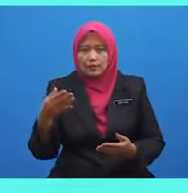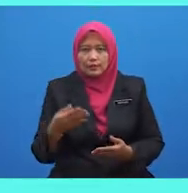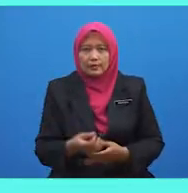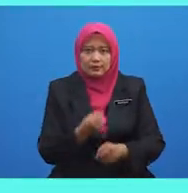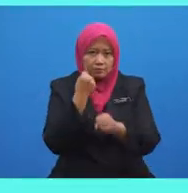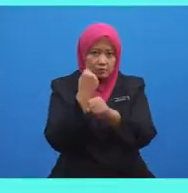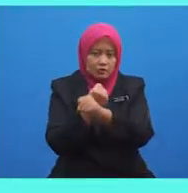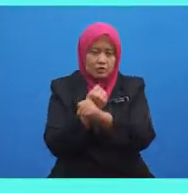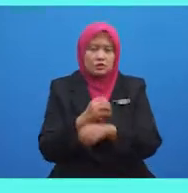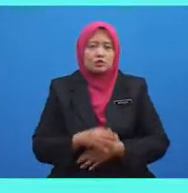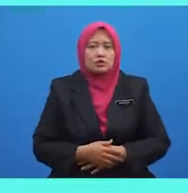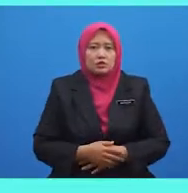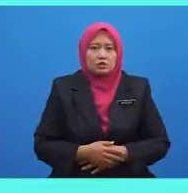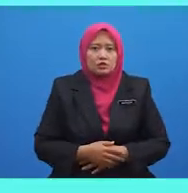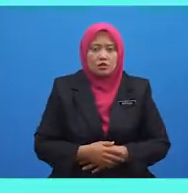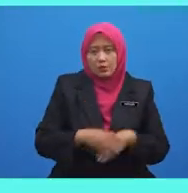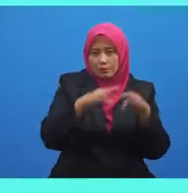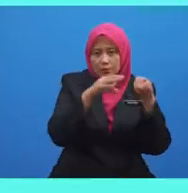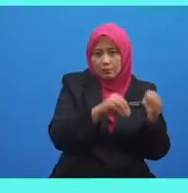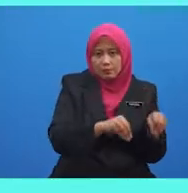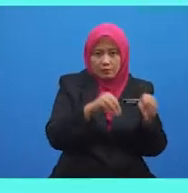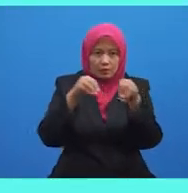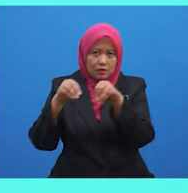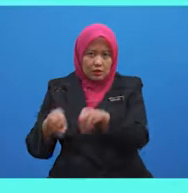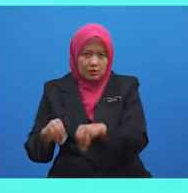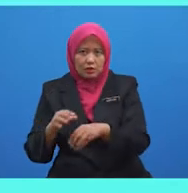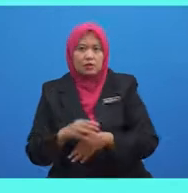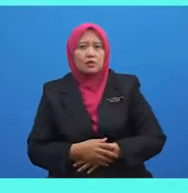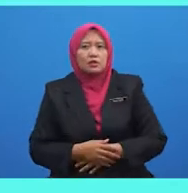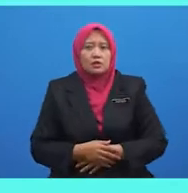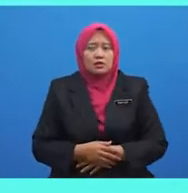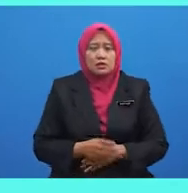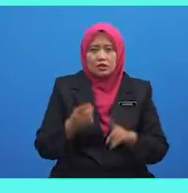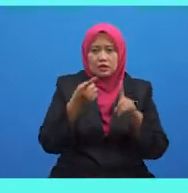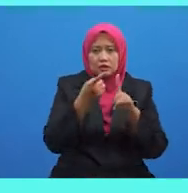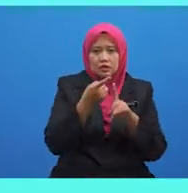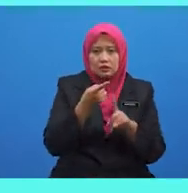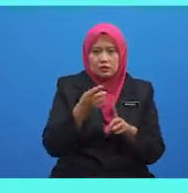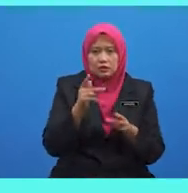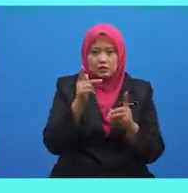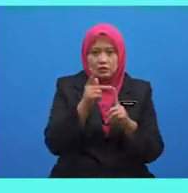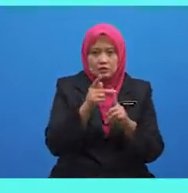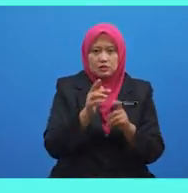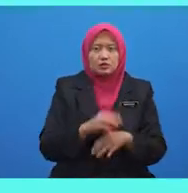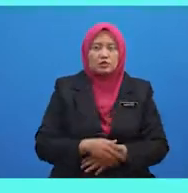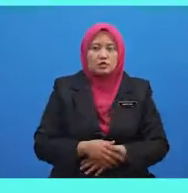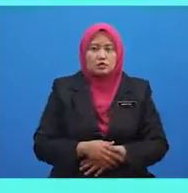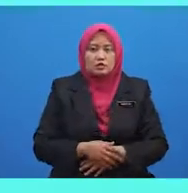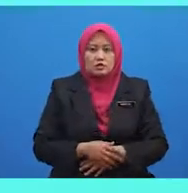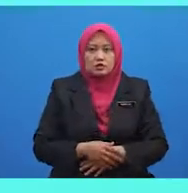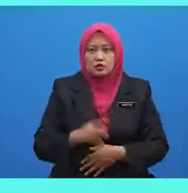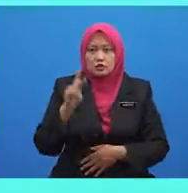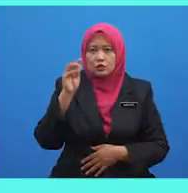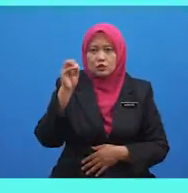Sultan Alauddin Riayat Shah I memindahkan pusat pemerintahan ke Kota Batu di Johor Lama Kawasan